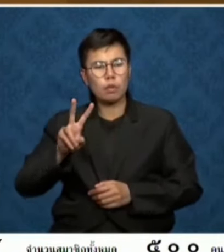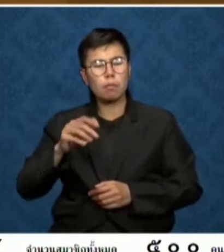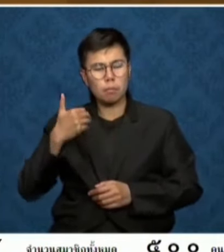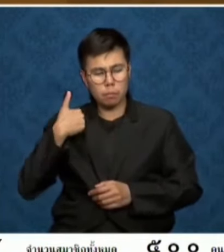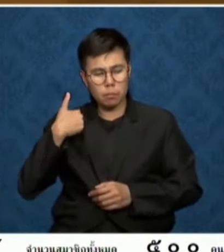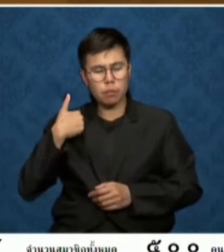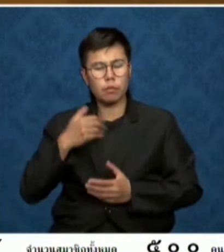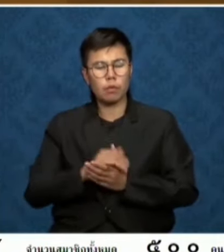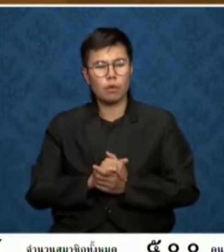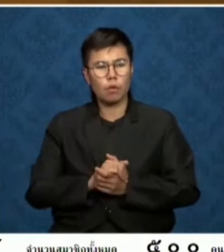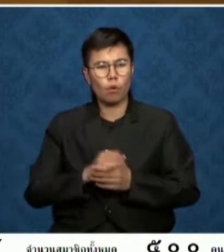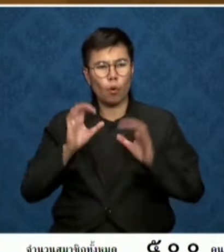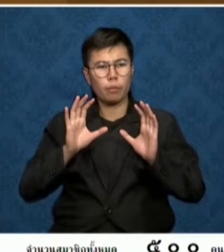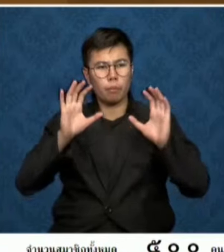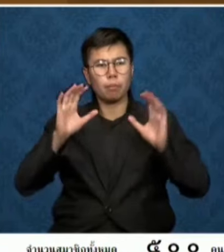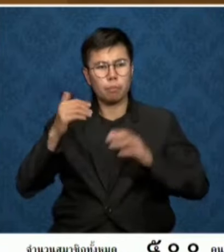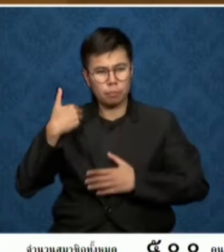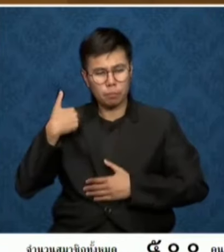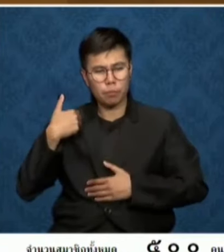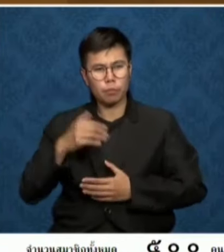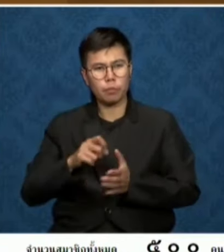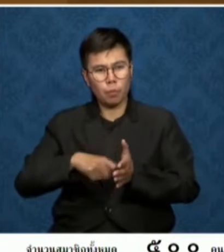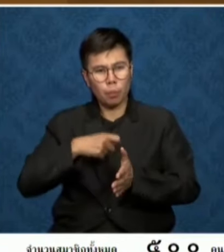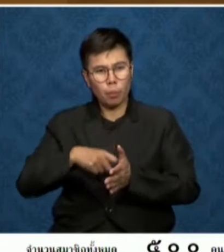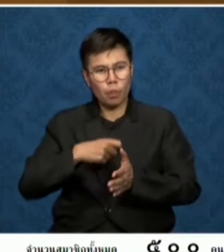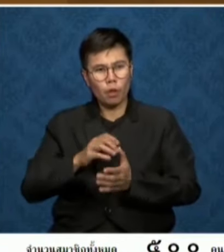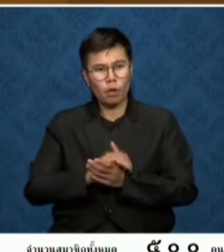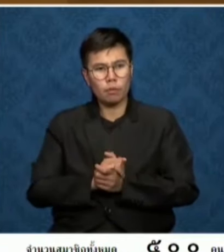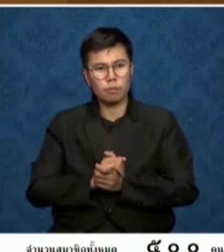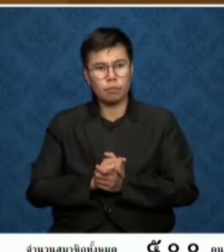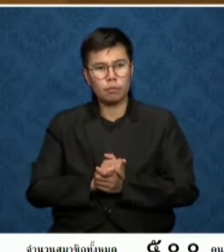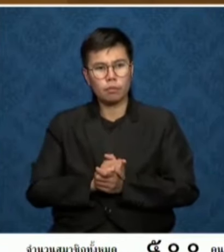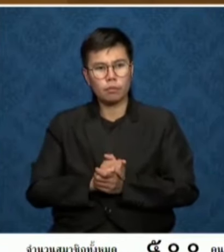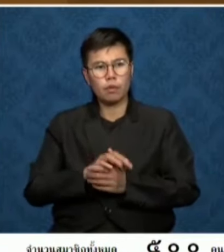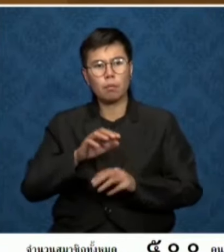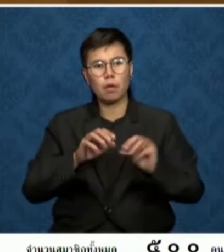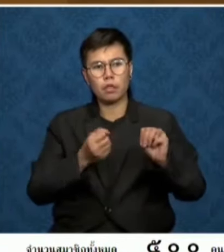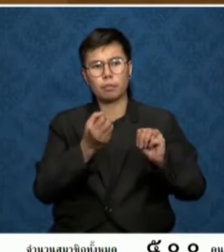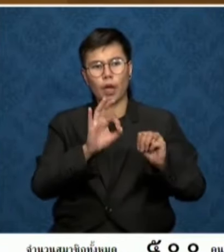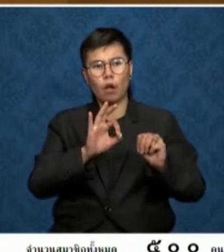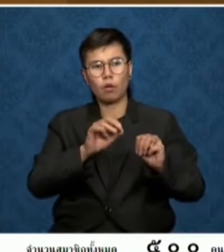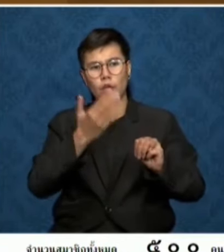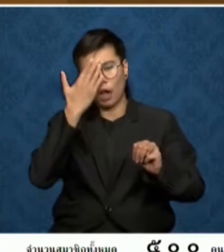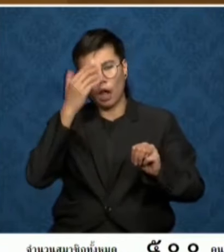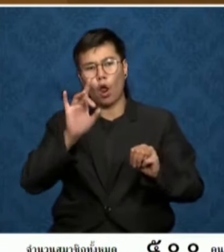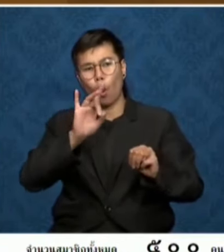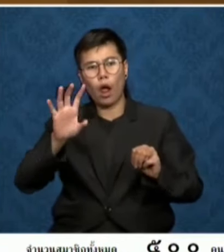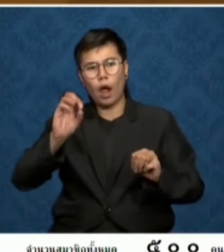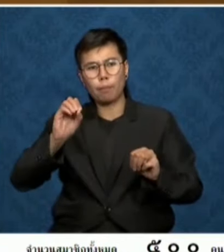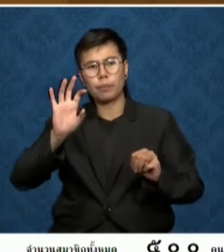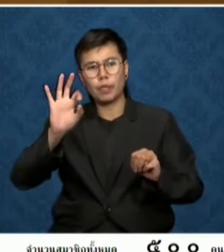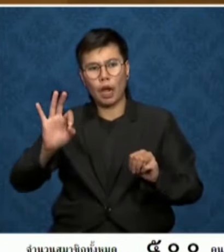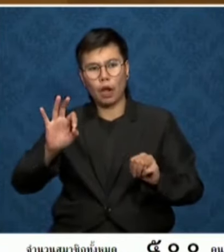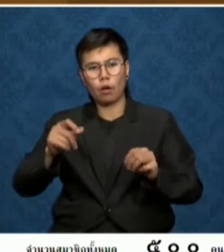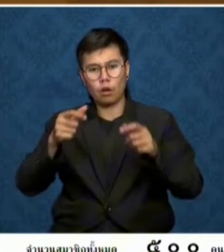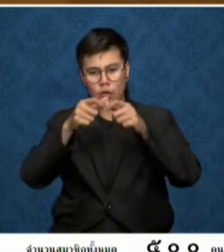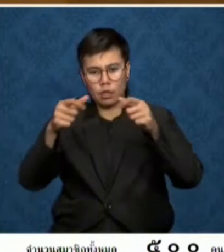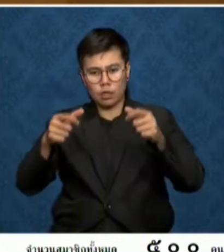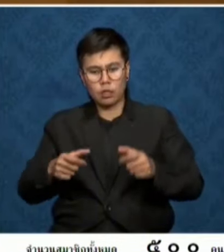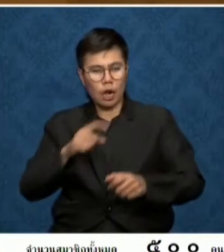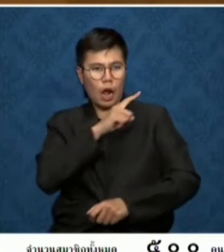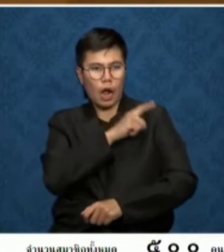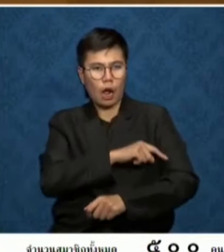เหตุผลต่างๆที่อยู่ในหน้าเอกสารของมาตรา19หน้า159จากเล่มขาวคาดแดงเนี่ยนะฮะของกระทรวงพ